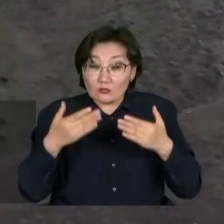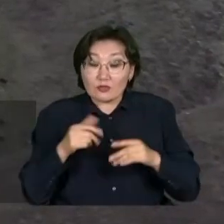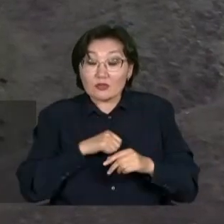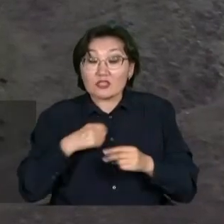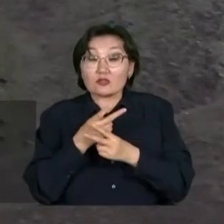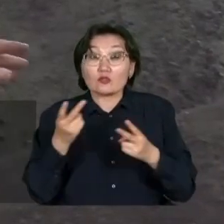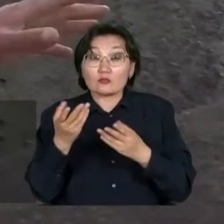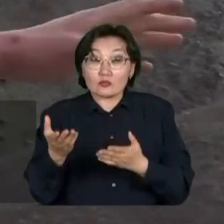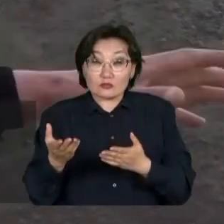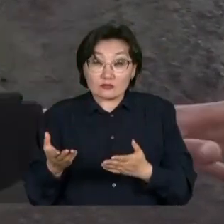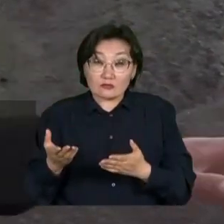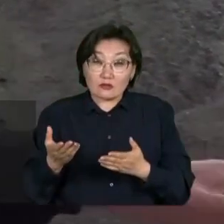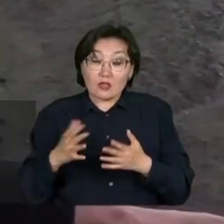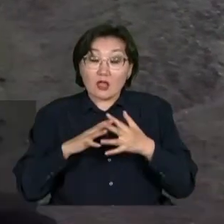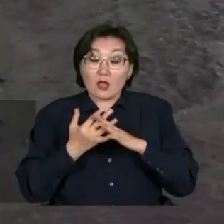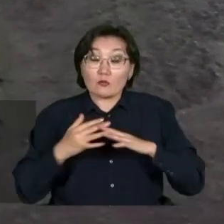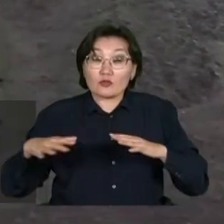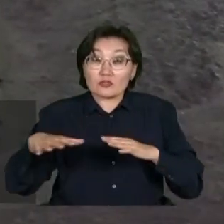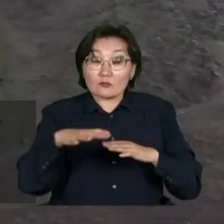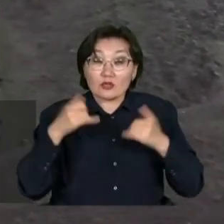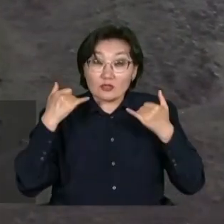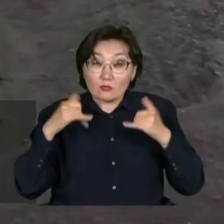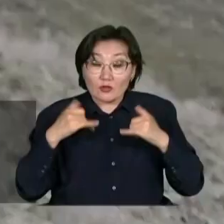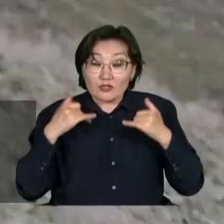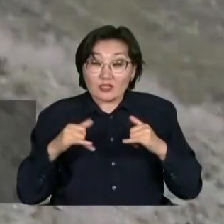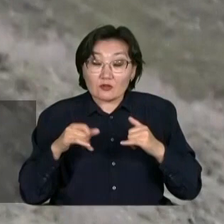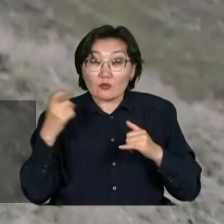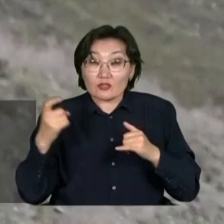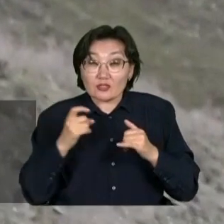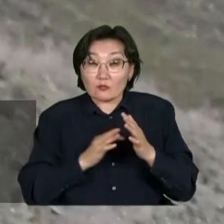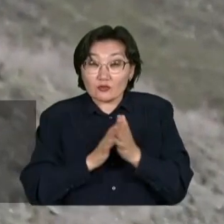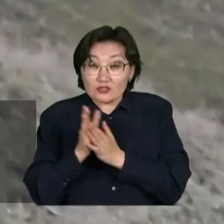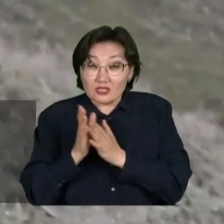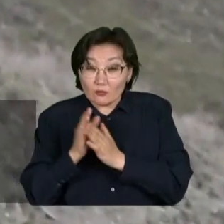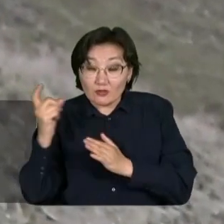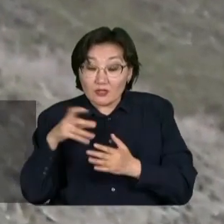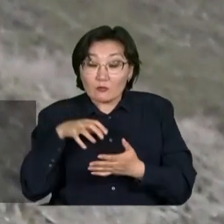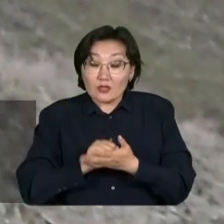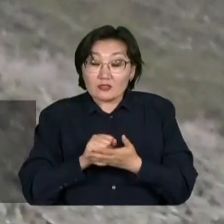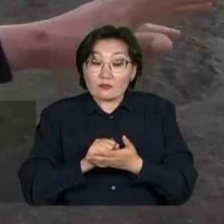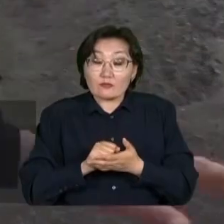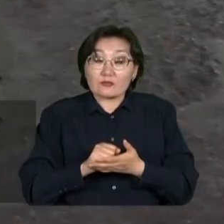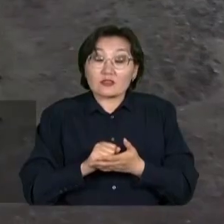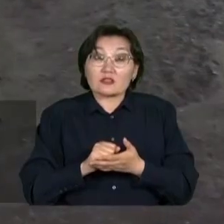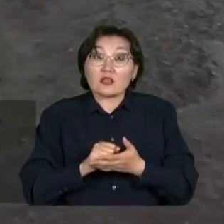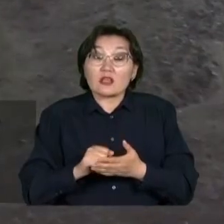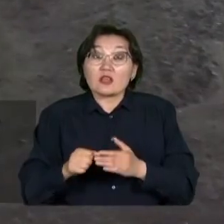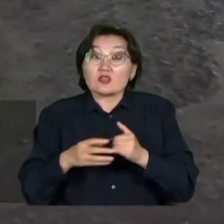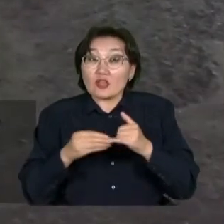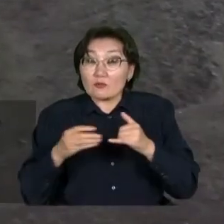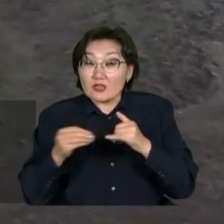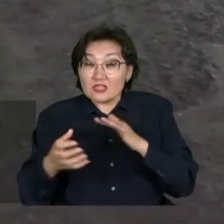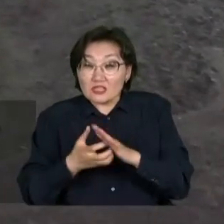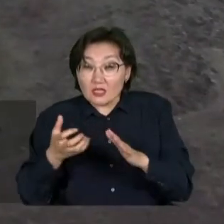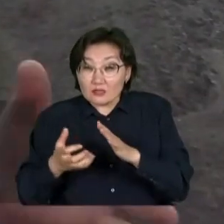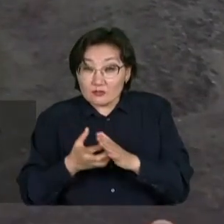тұрсаңыздар, ауыл жерлерде мал шаруасымен егін шаруасымен айналысатын Суықсай округі, Ақсу ауданы бойынша. Бізге мал шаруасы жайлайтын жердің тапшылығы көп аз